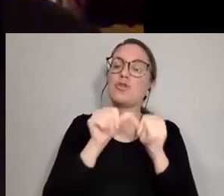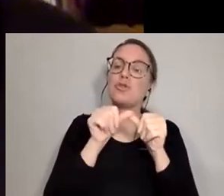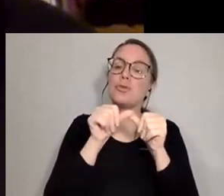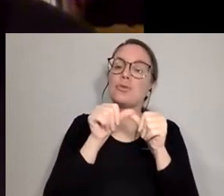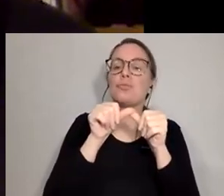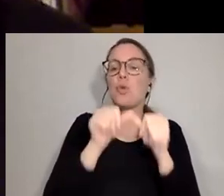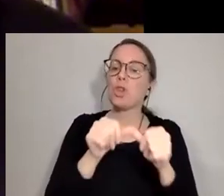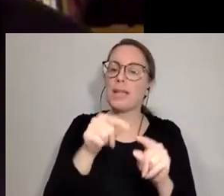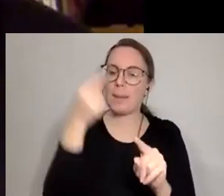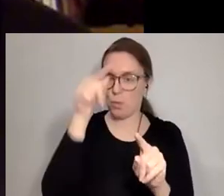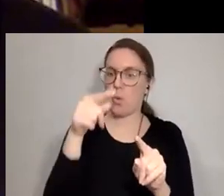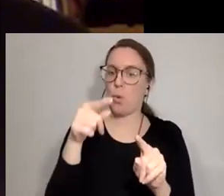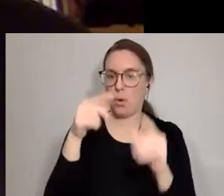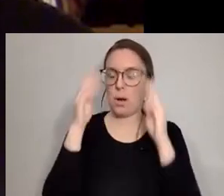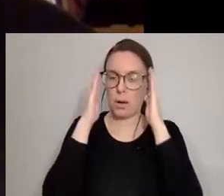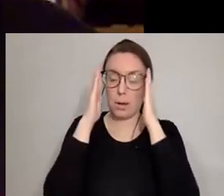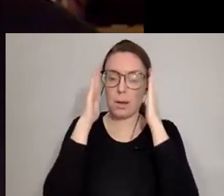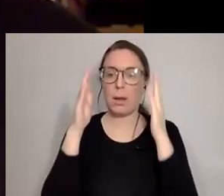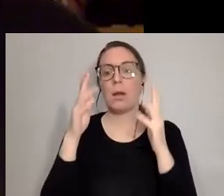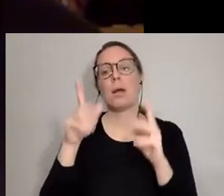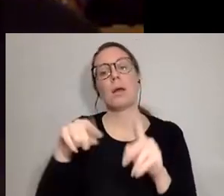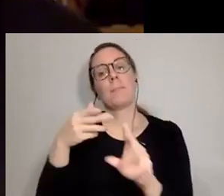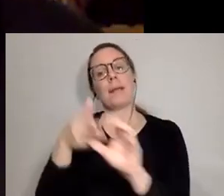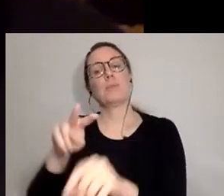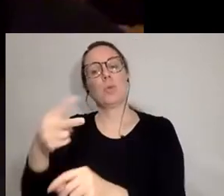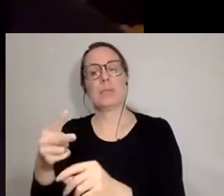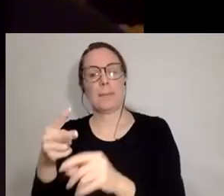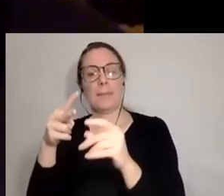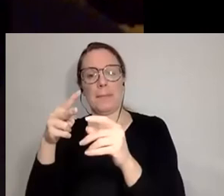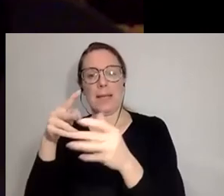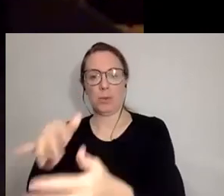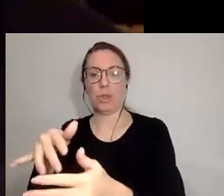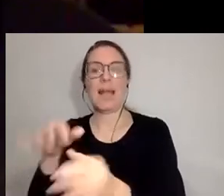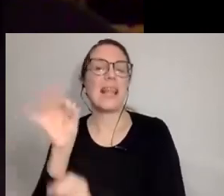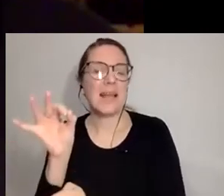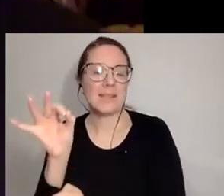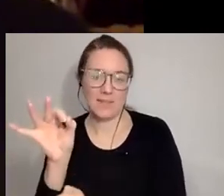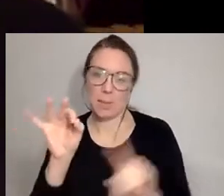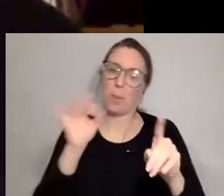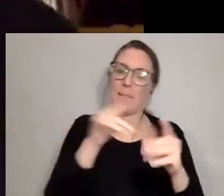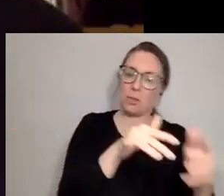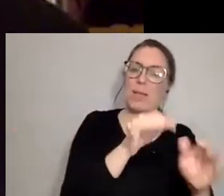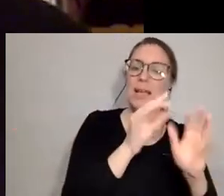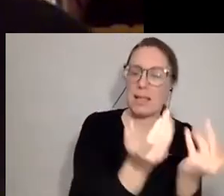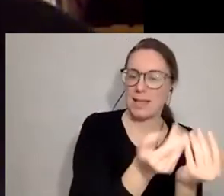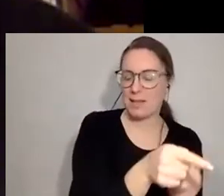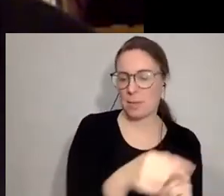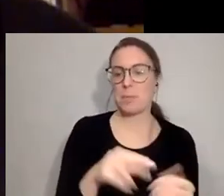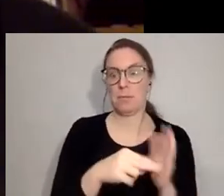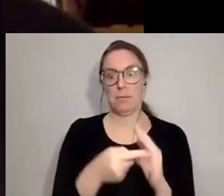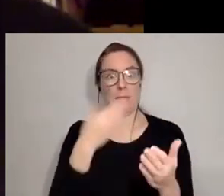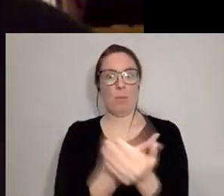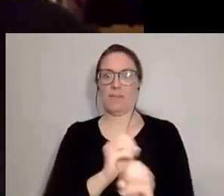'étude qualitative qui doit suivre cette étude quantitative. Donc on voit bien que ces chiffres montrent l'intérêt d'une étude